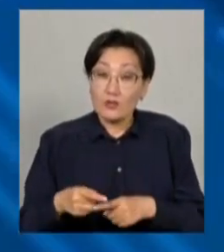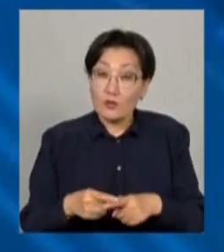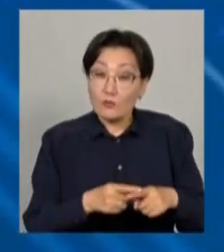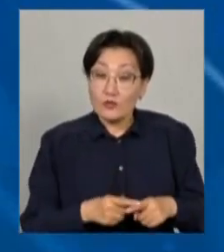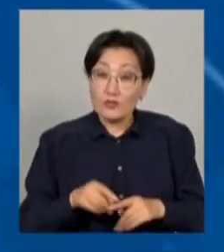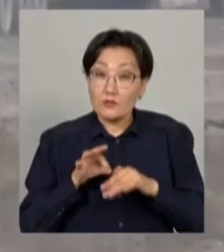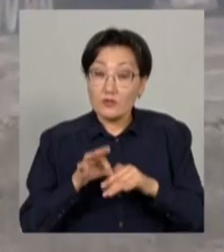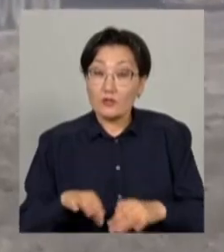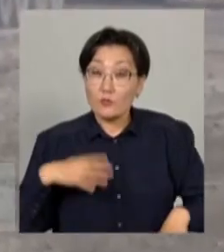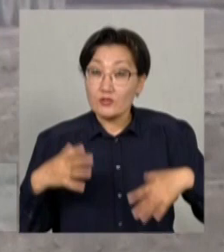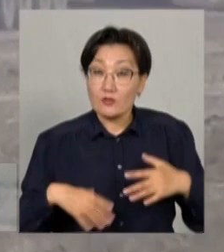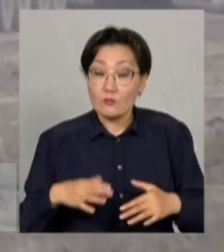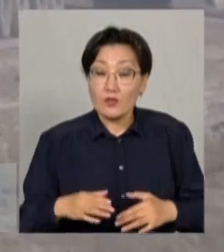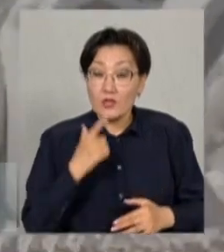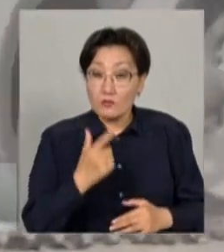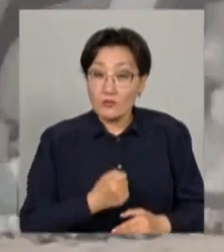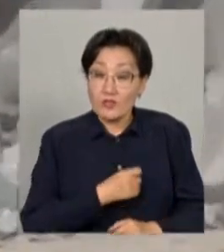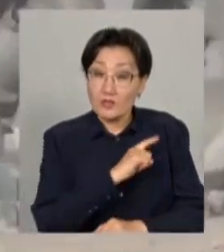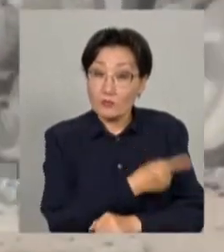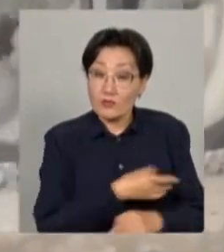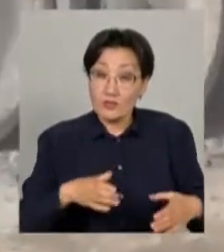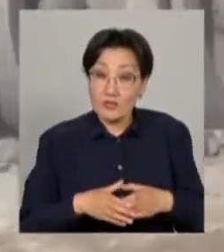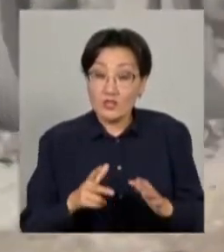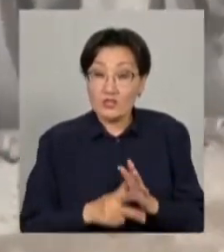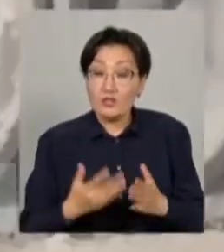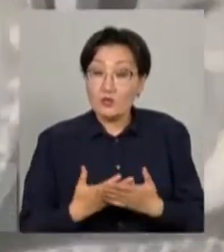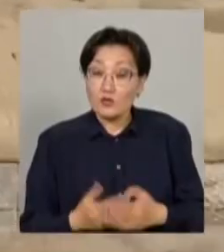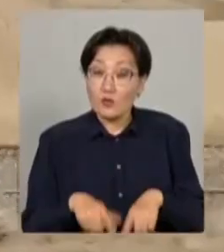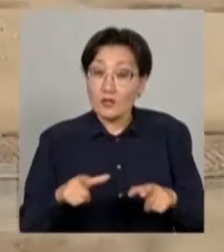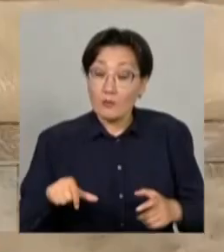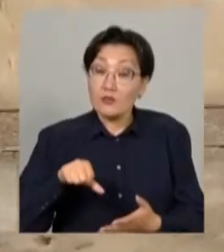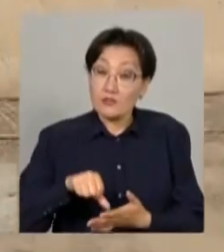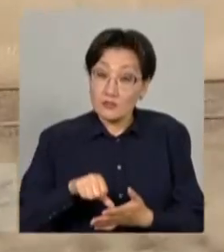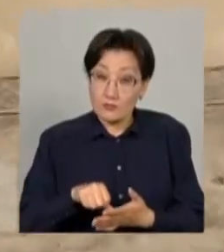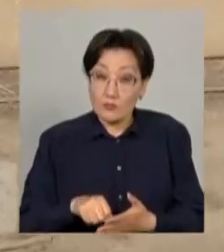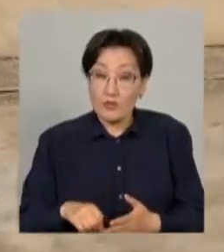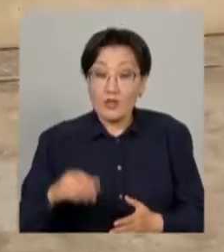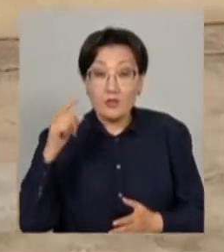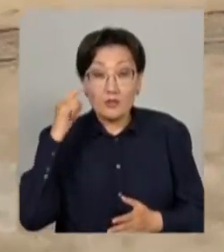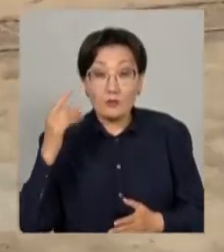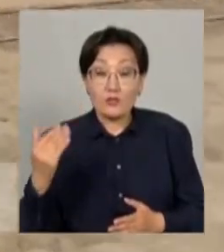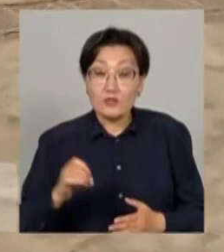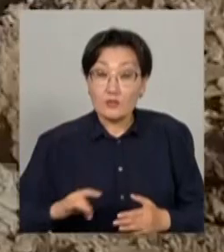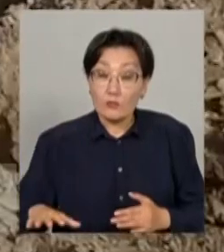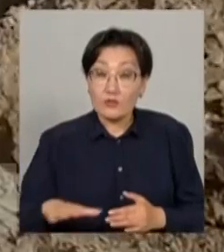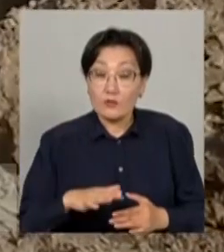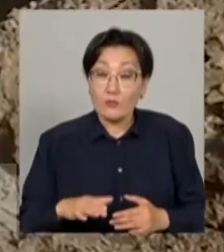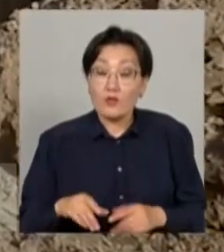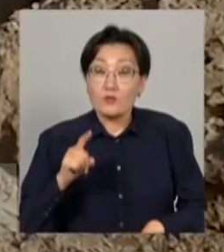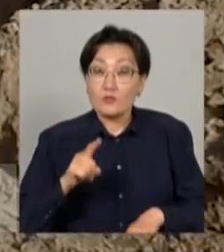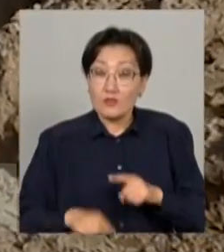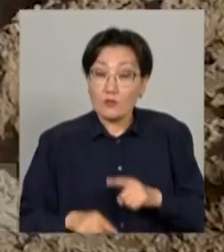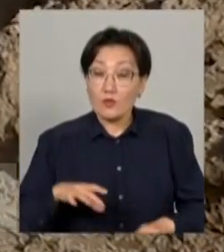аумағында өтетін оқу жаттығуға қарулы күштердің жеке құрамынан 80-ге жуық адам тартылады. Одан бөлек Кыргыз Республикасында мызгымас